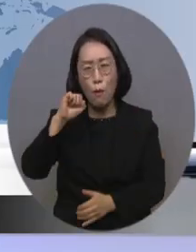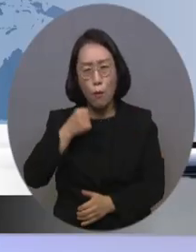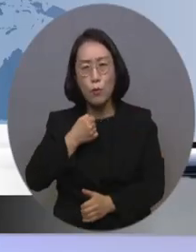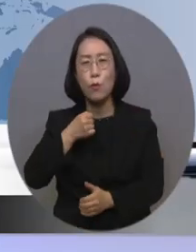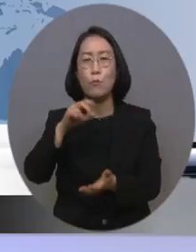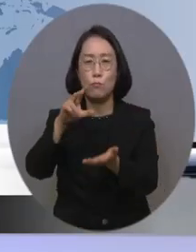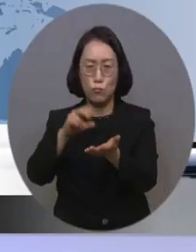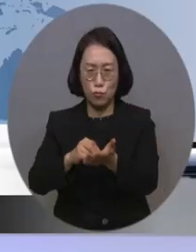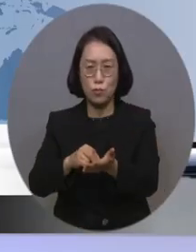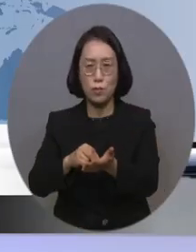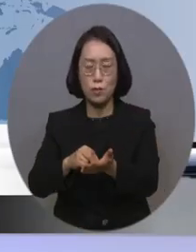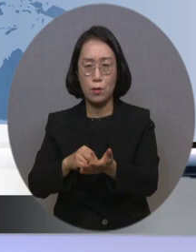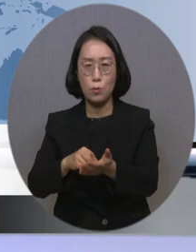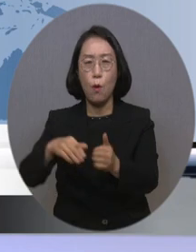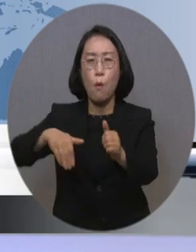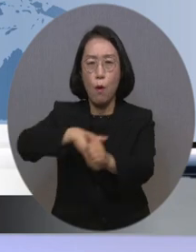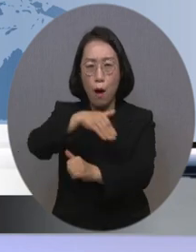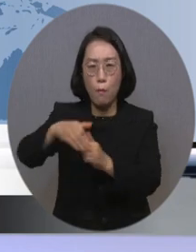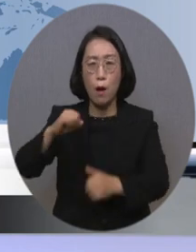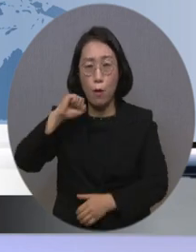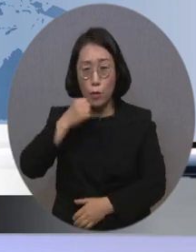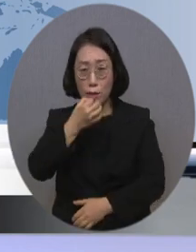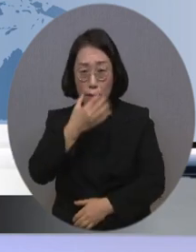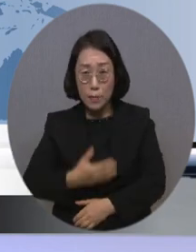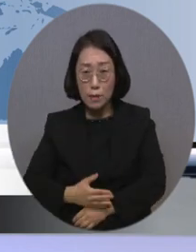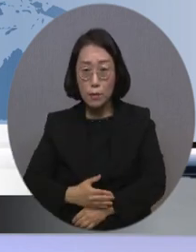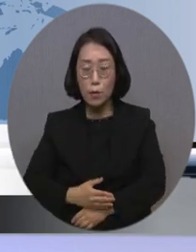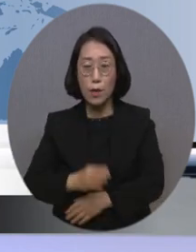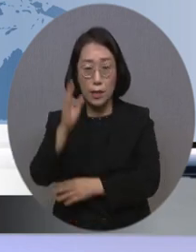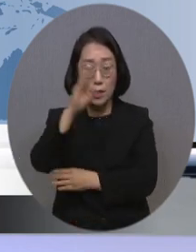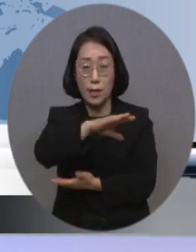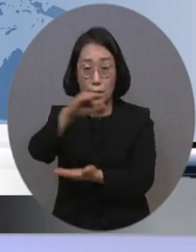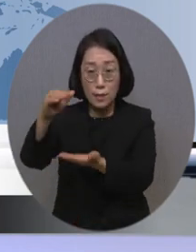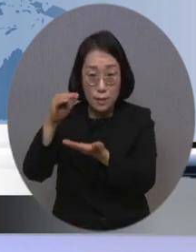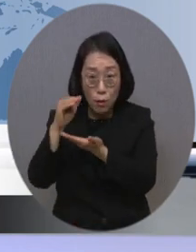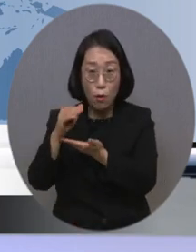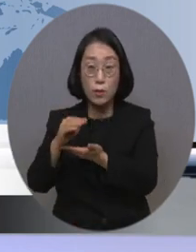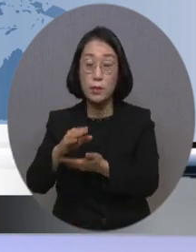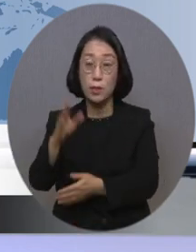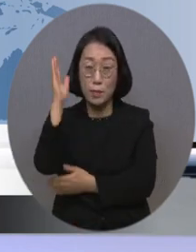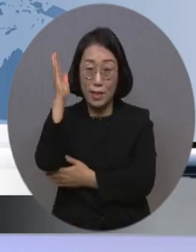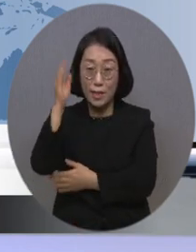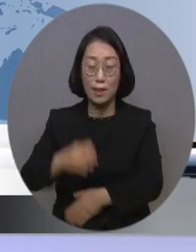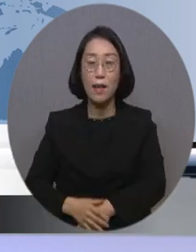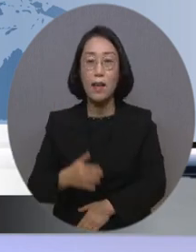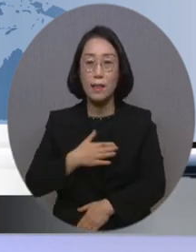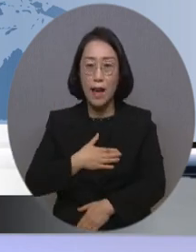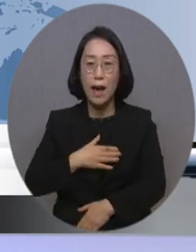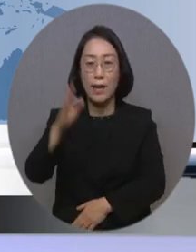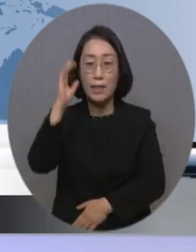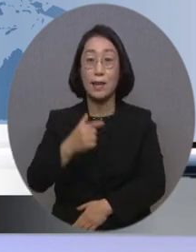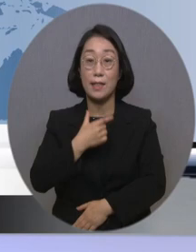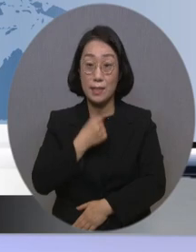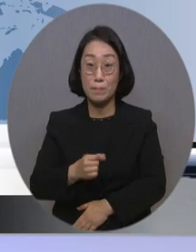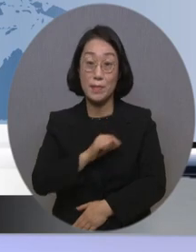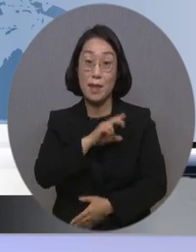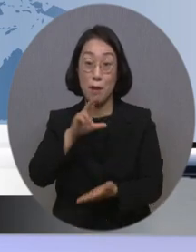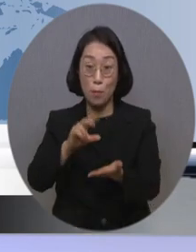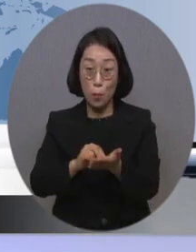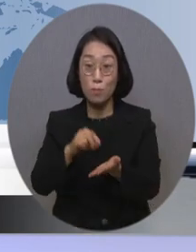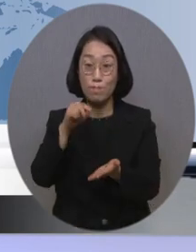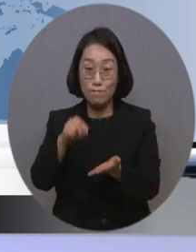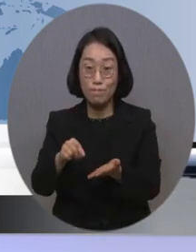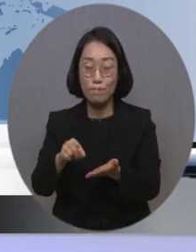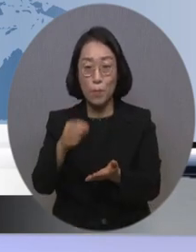문제와 취약계층의 어려운 현실을 사연과 제보로 직접 만나보는 나도 말 좀 합시다 이어가겠습니다.